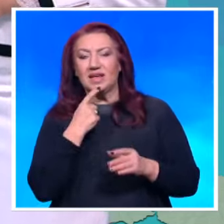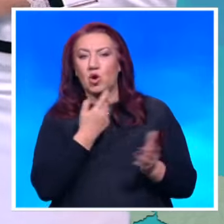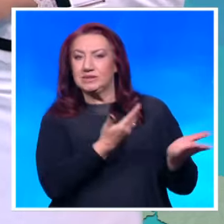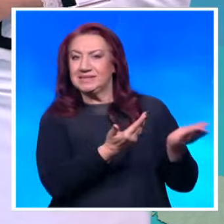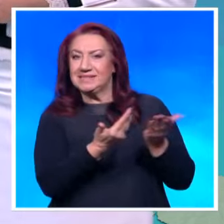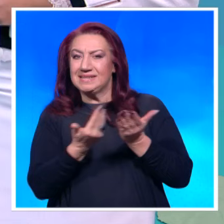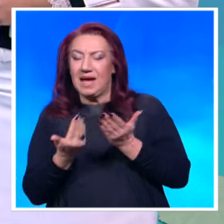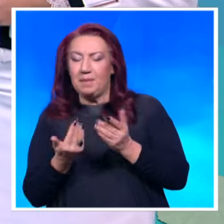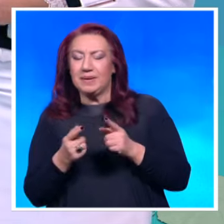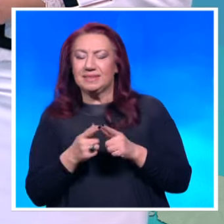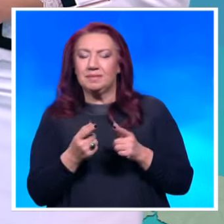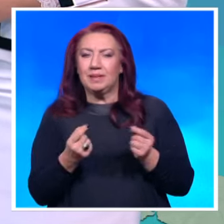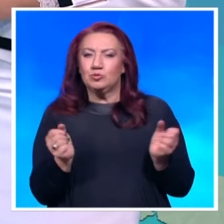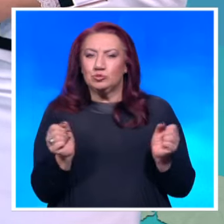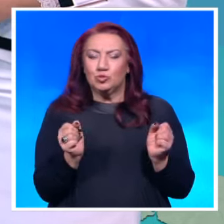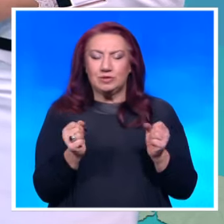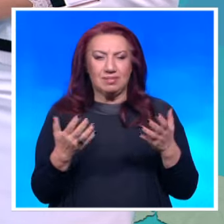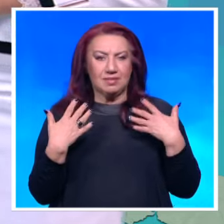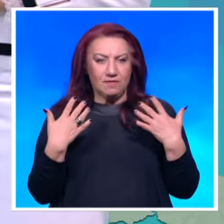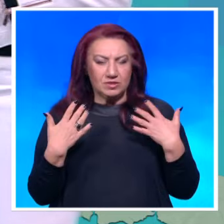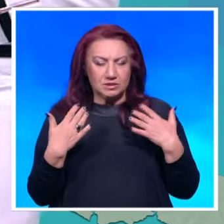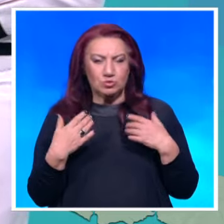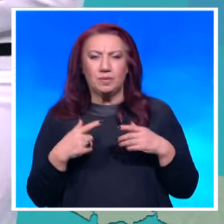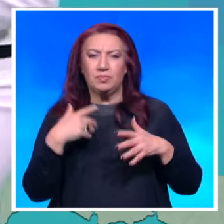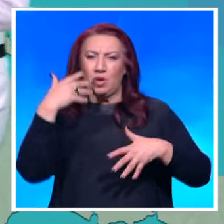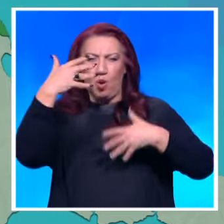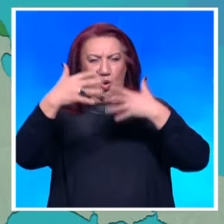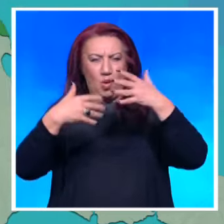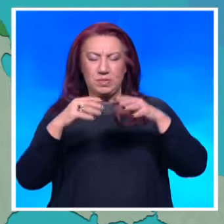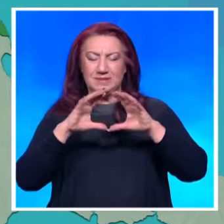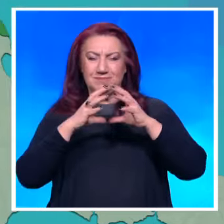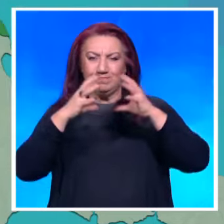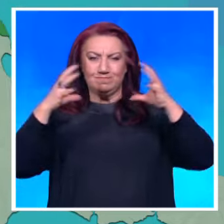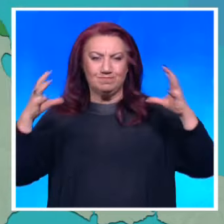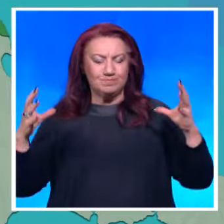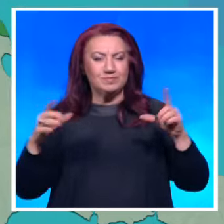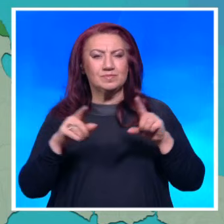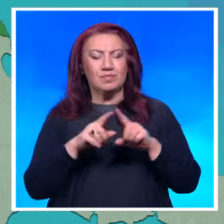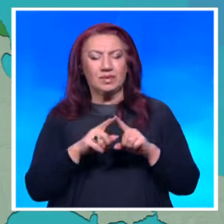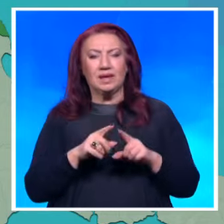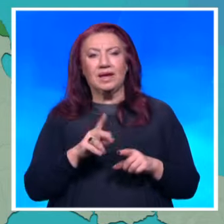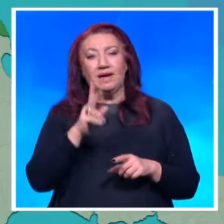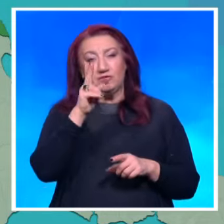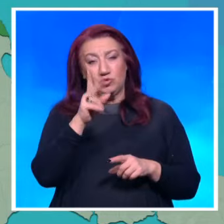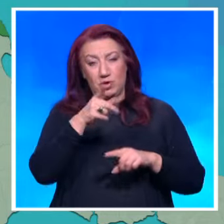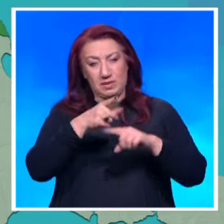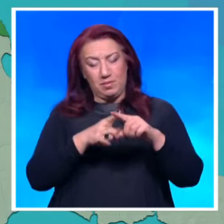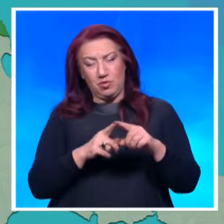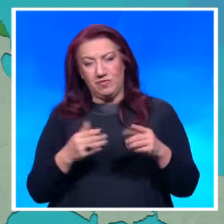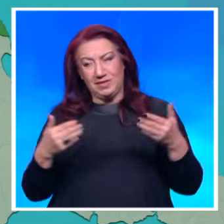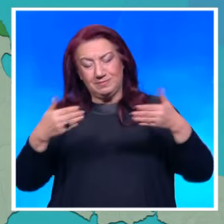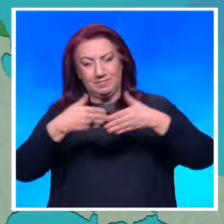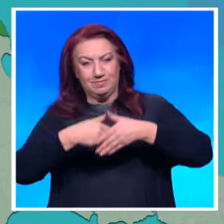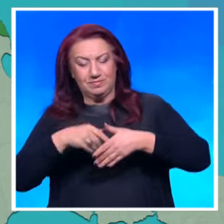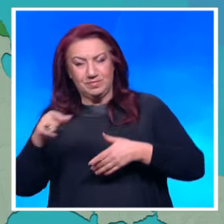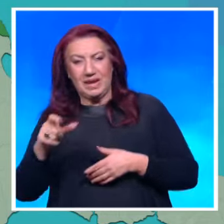и с него ще започне да нахлува студен въздух облачността ще се увеличи през втората половина на денонощието от северозапад ще